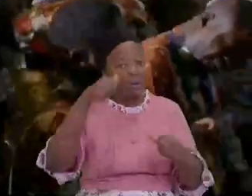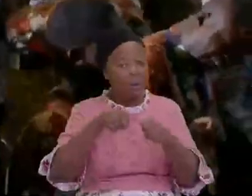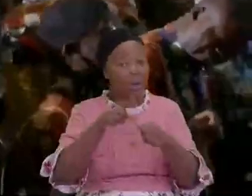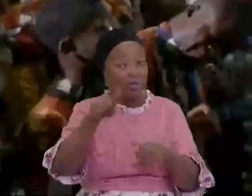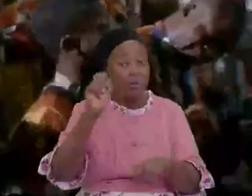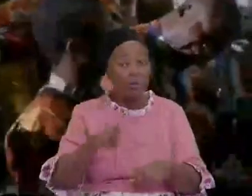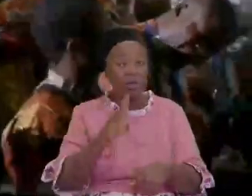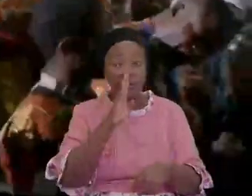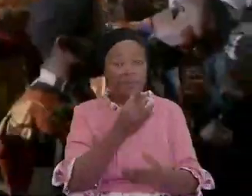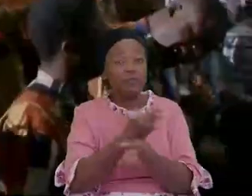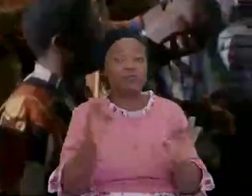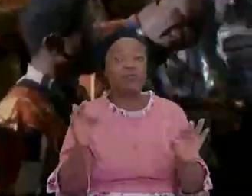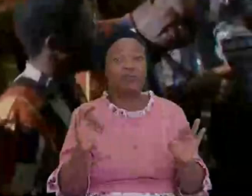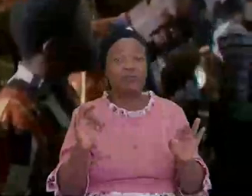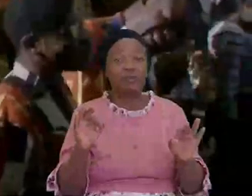tu dois être libre.